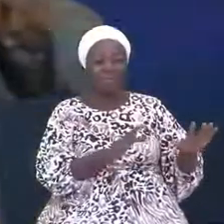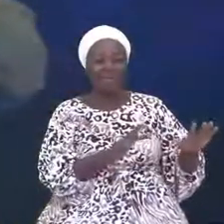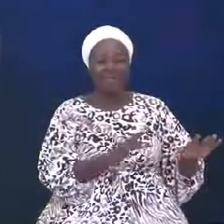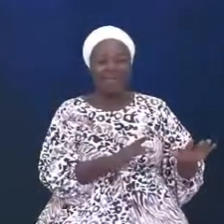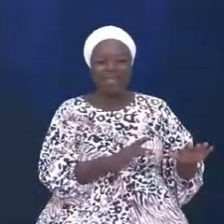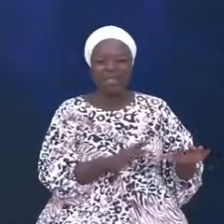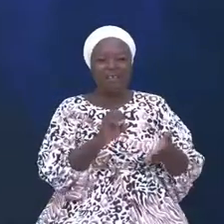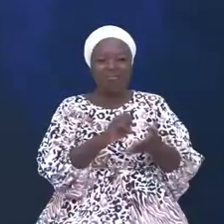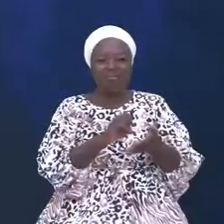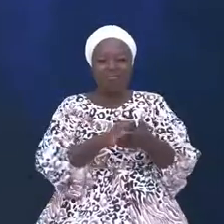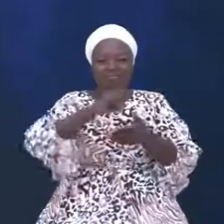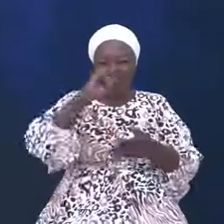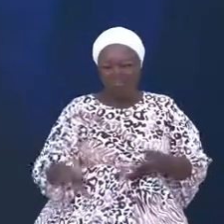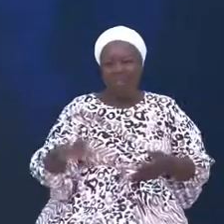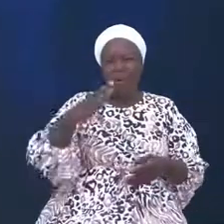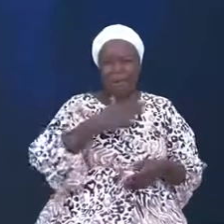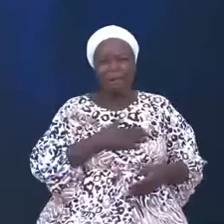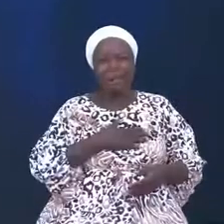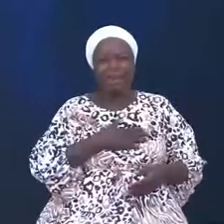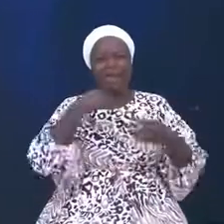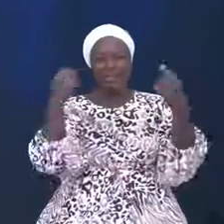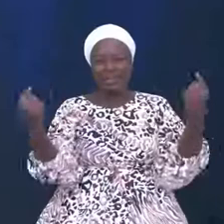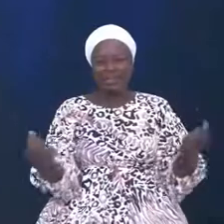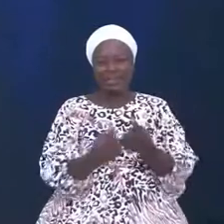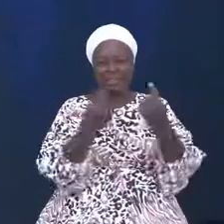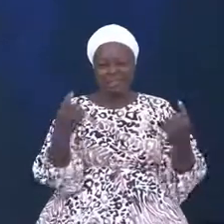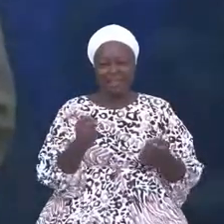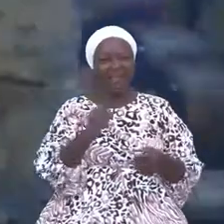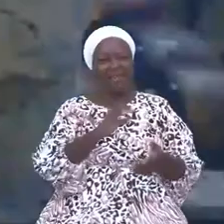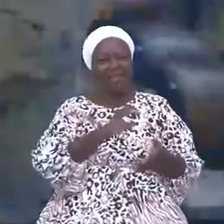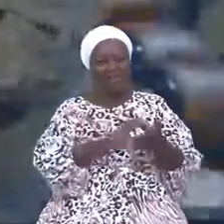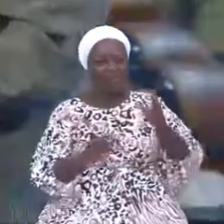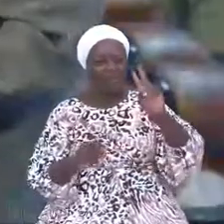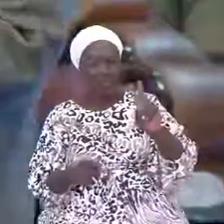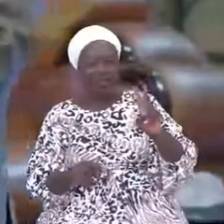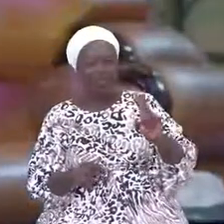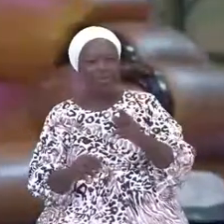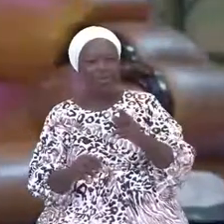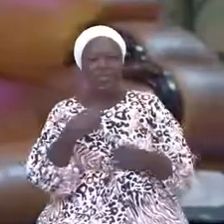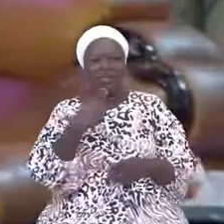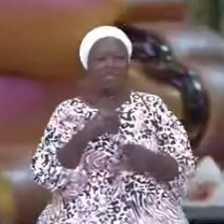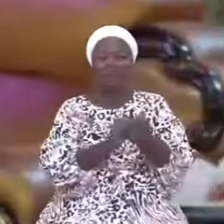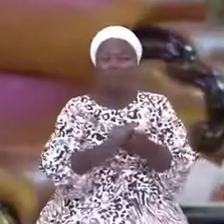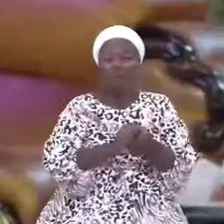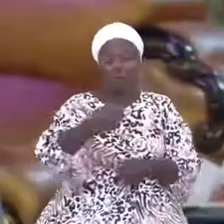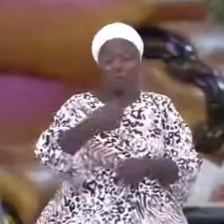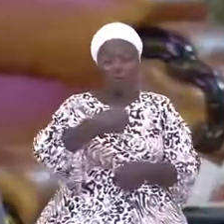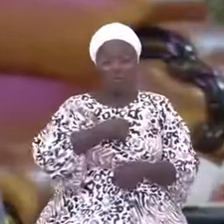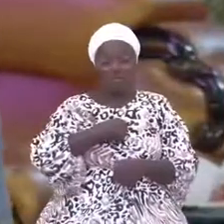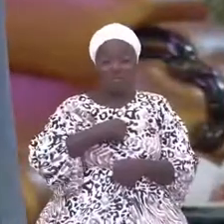Multiplie ta grande miséricorde. Efface mes transgressions. Verset